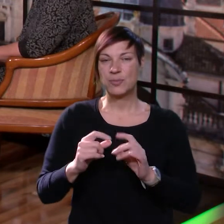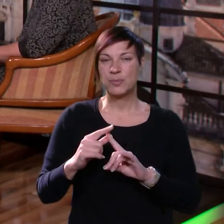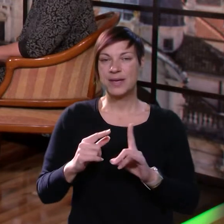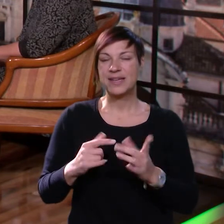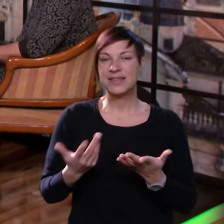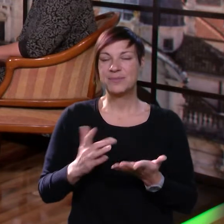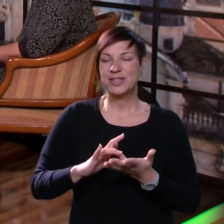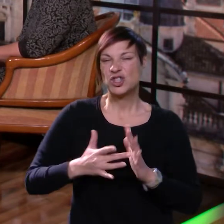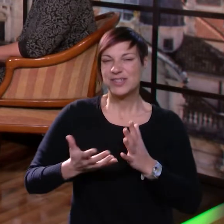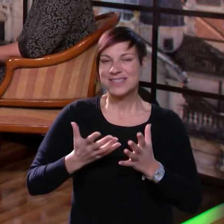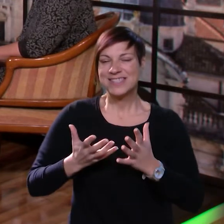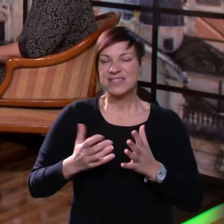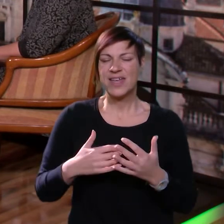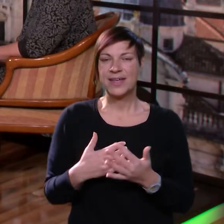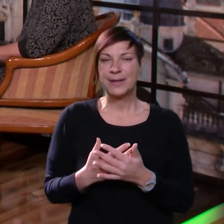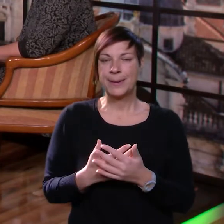je pubertet, pa je malo to sve,